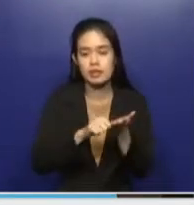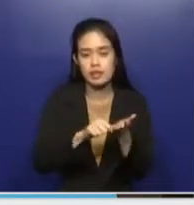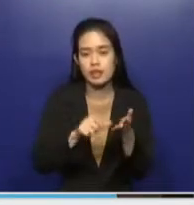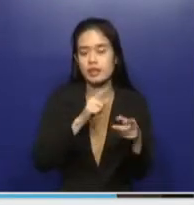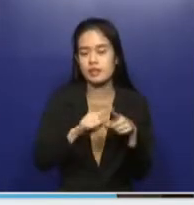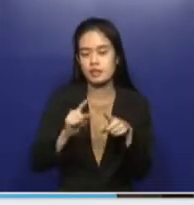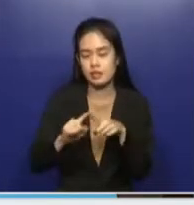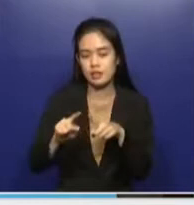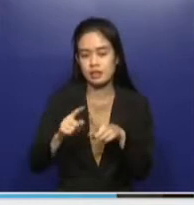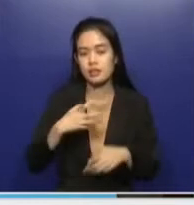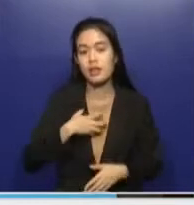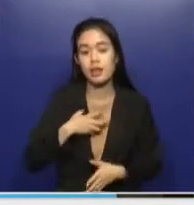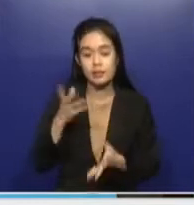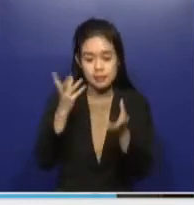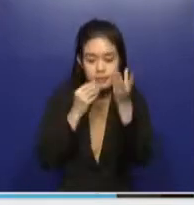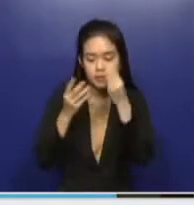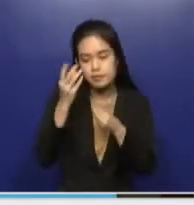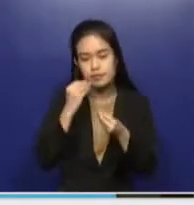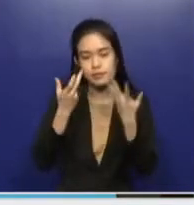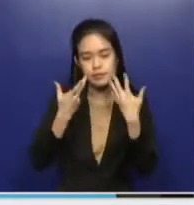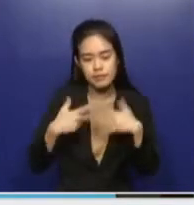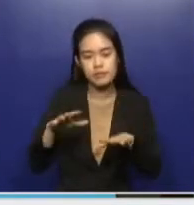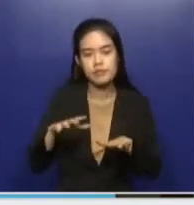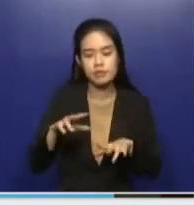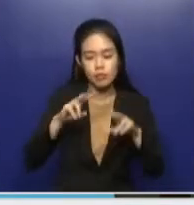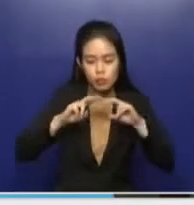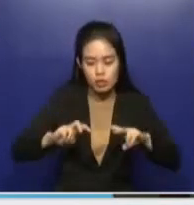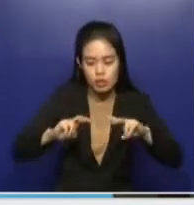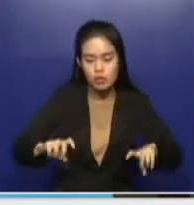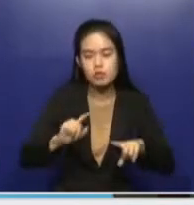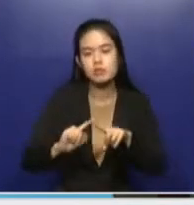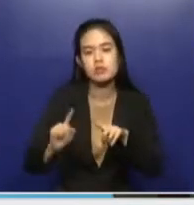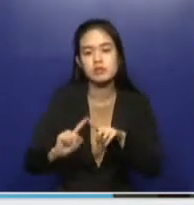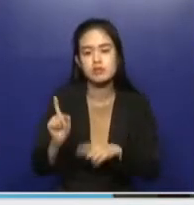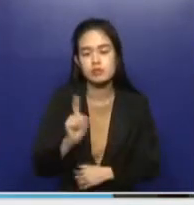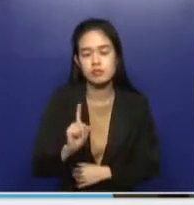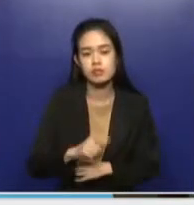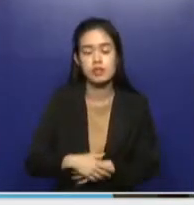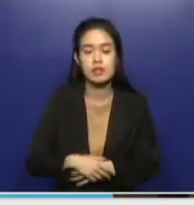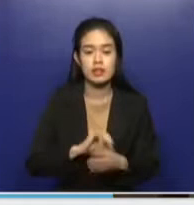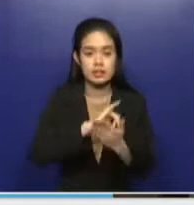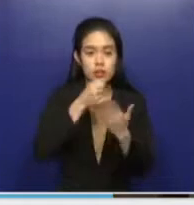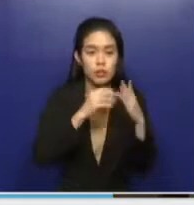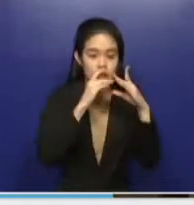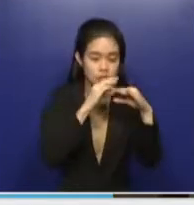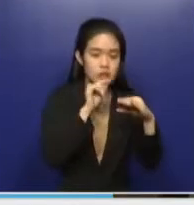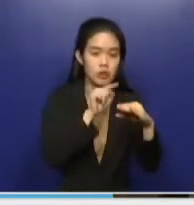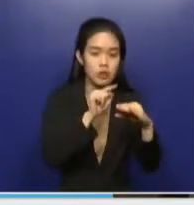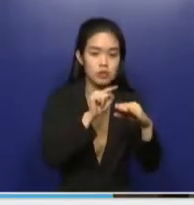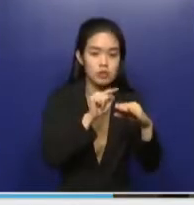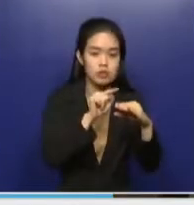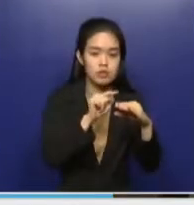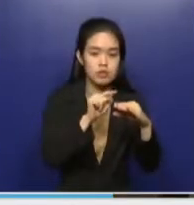พื่อที่จะได้ศึกษาเหตุการณ์ซึ่งผมขออนุญาตที่จะเรียกว่าระยอง8กรกฎาคมครับท่านประธ